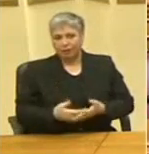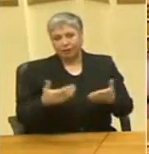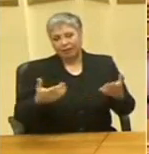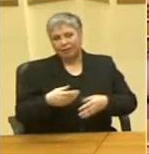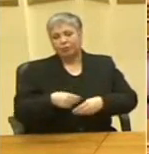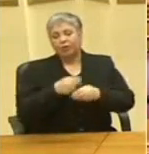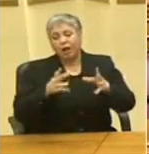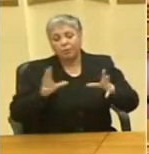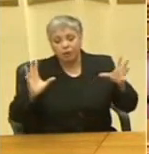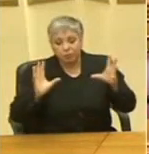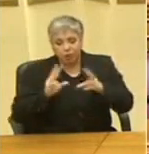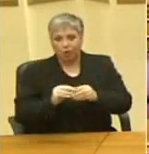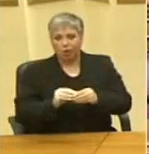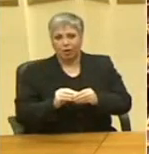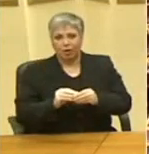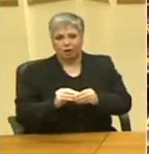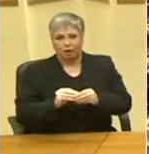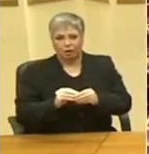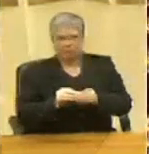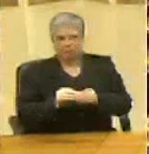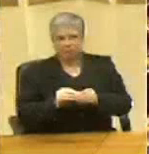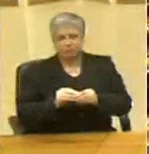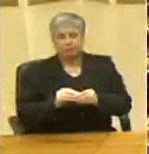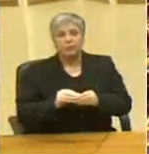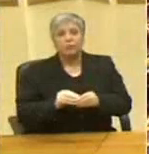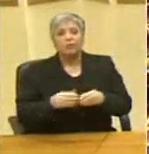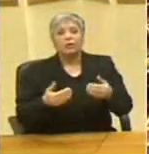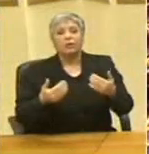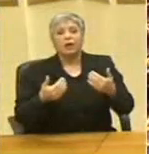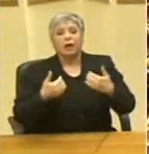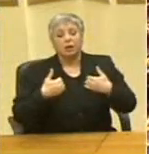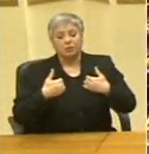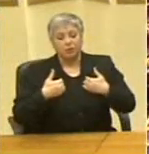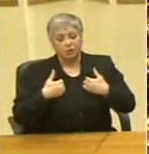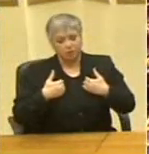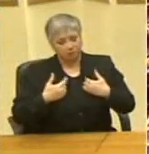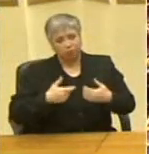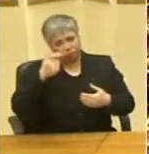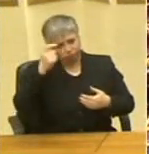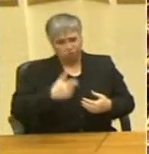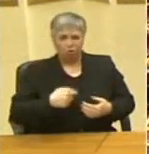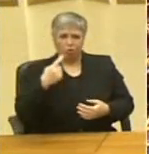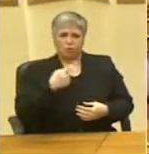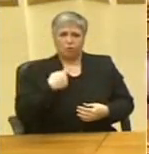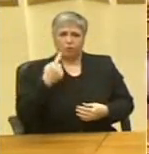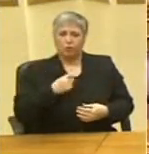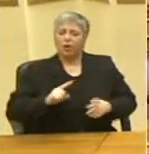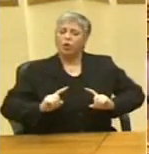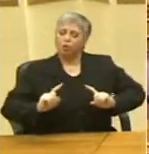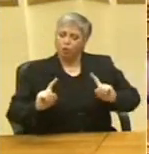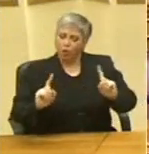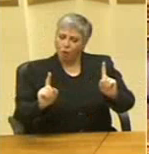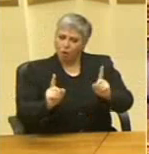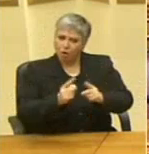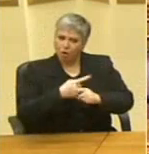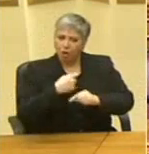Επομένως. Παρακαλώ. Εμείς, εγώ προσωπικά και όλοι μας κατανοούμε